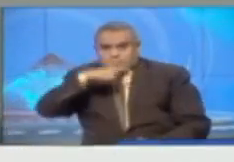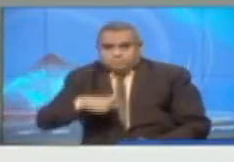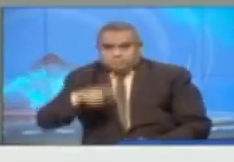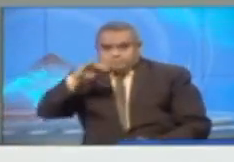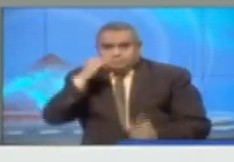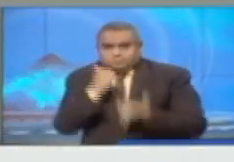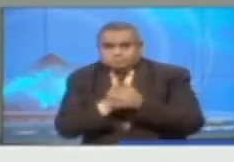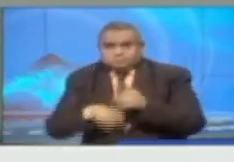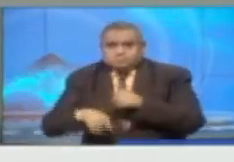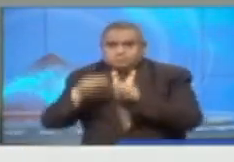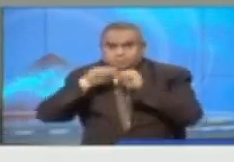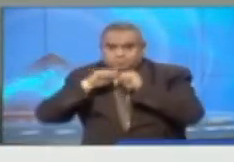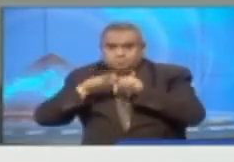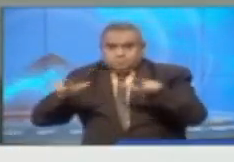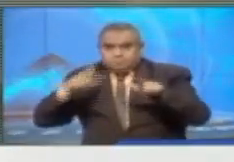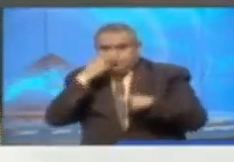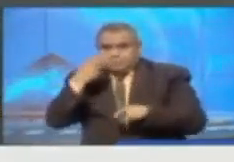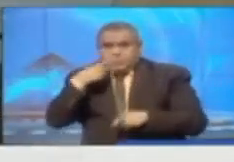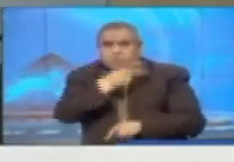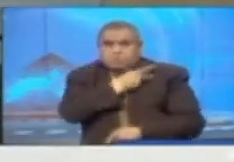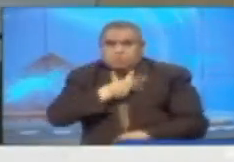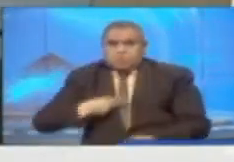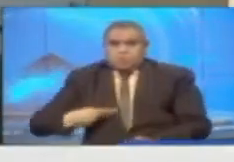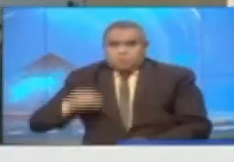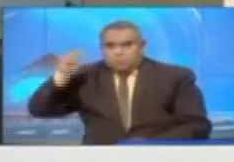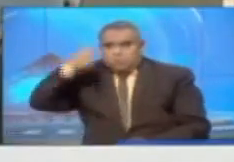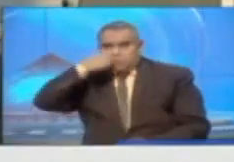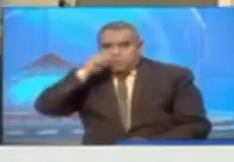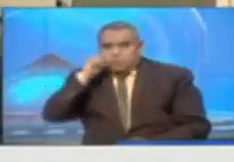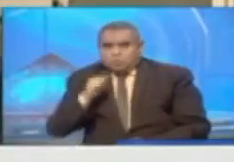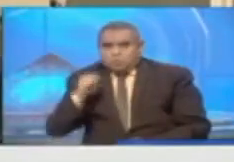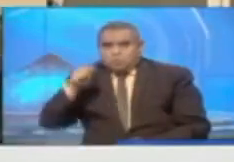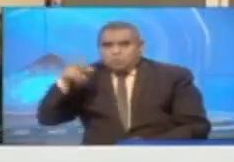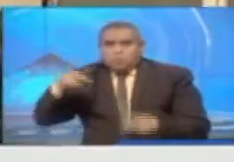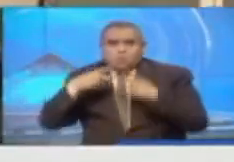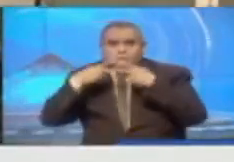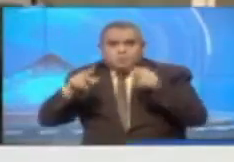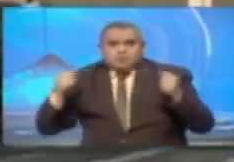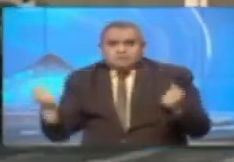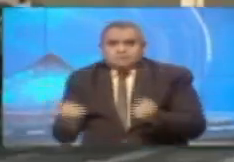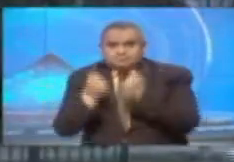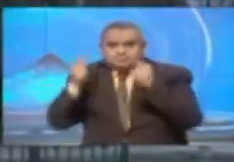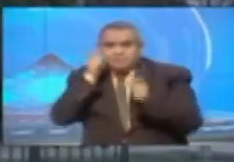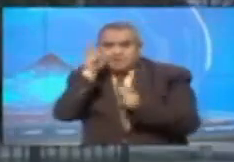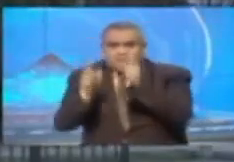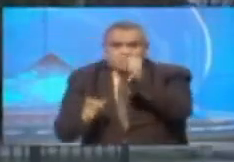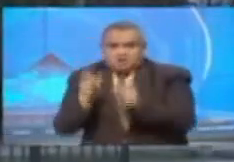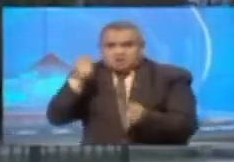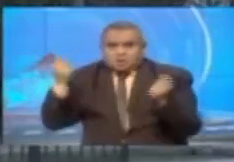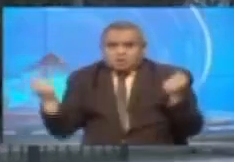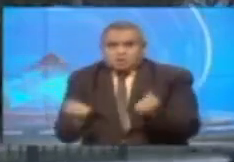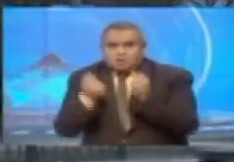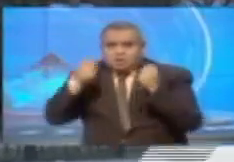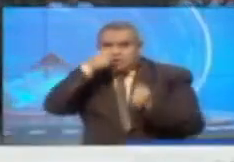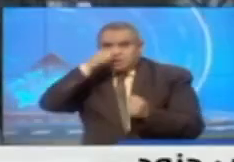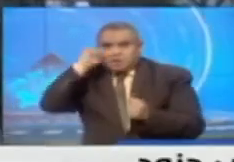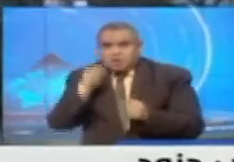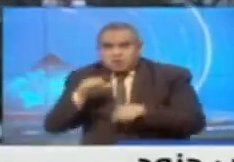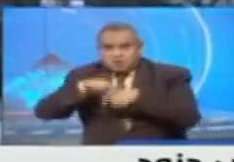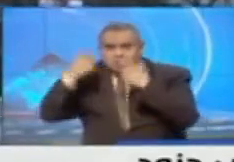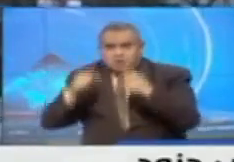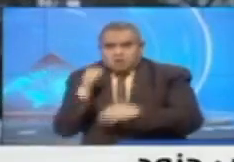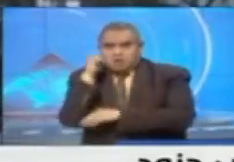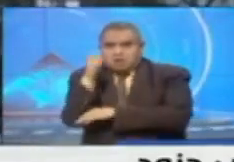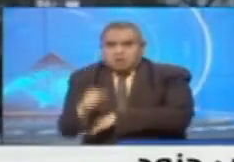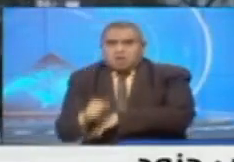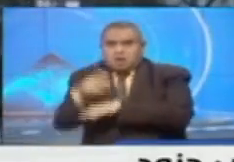ريزينيكوف قد أعلن في وقت سابق أن الحكومة الكرواتية وافقت على تدريب أفراد من الجيش الأوكراني على أراضيها.